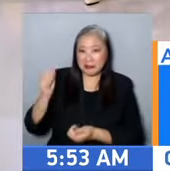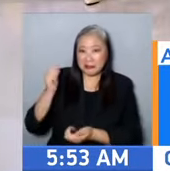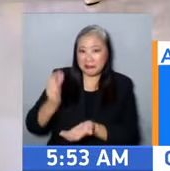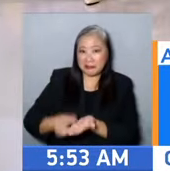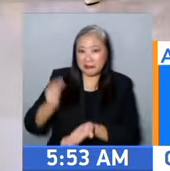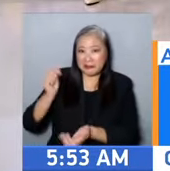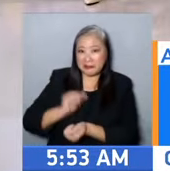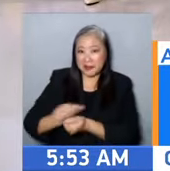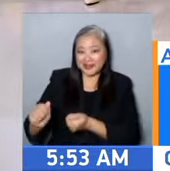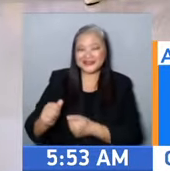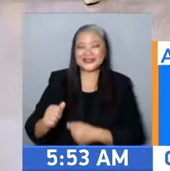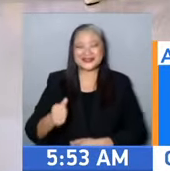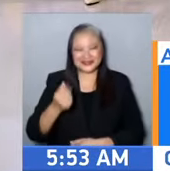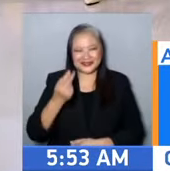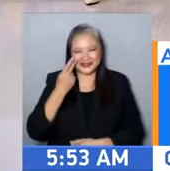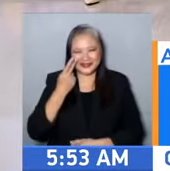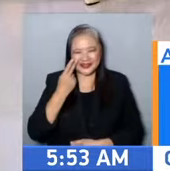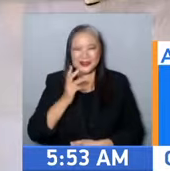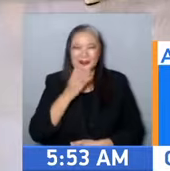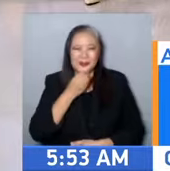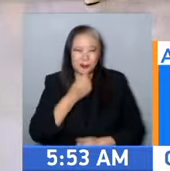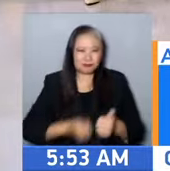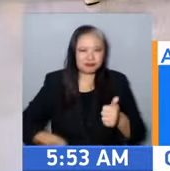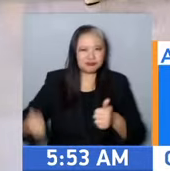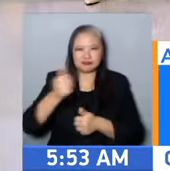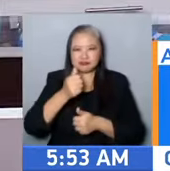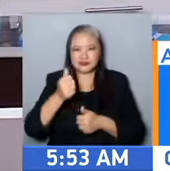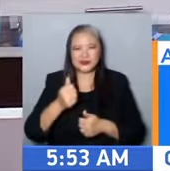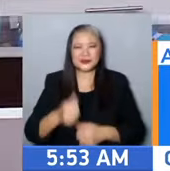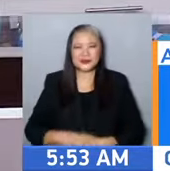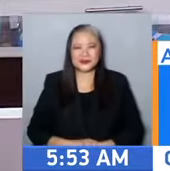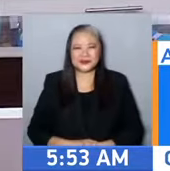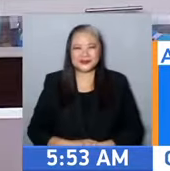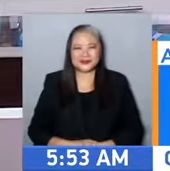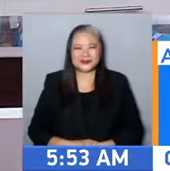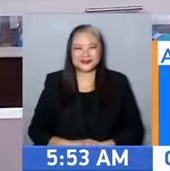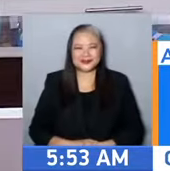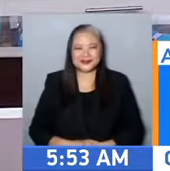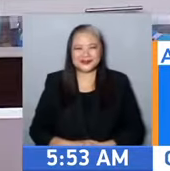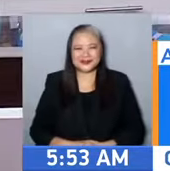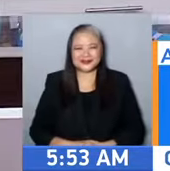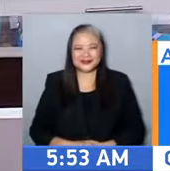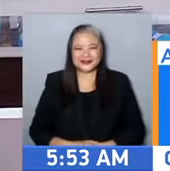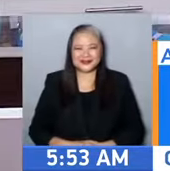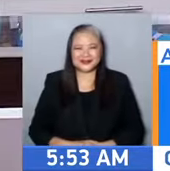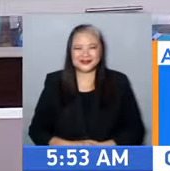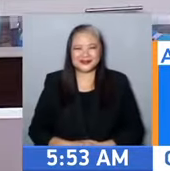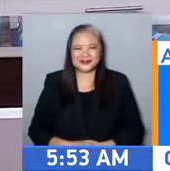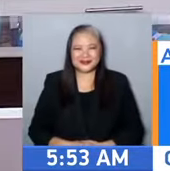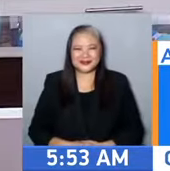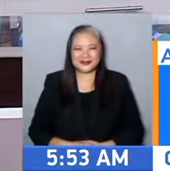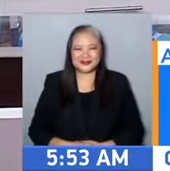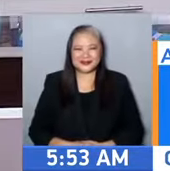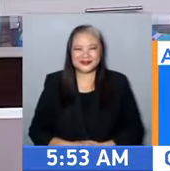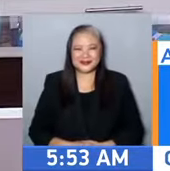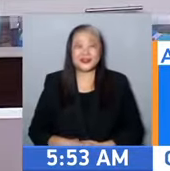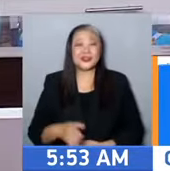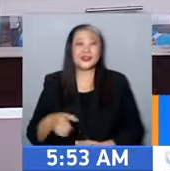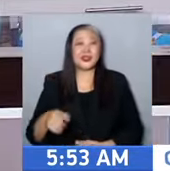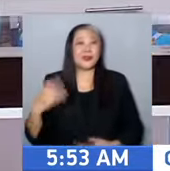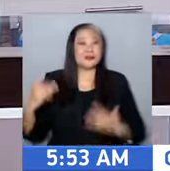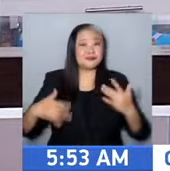Sino outstanding? Let's see. Naku, live natin makakasama. Yes, Christian! Exciting. Well, excited din ako dito dahil